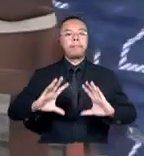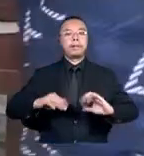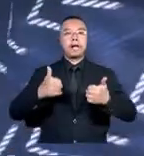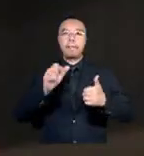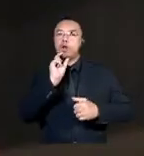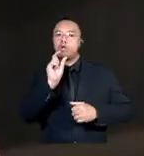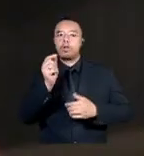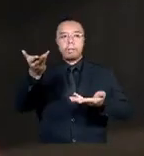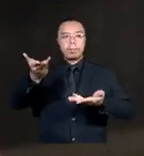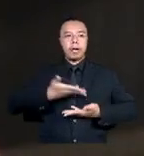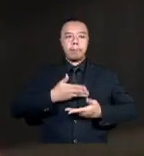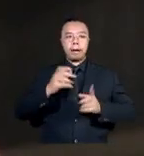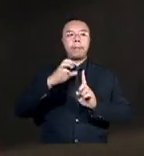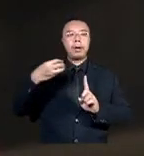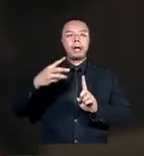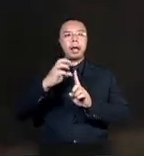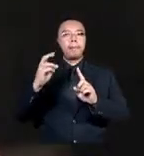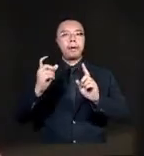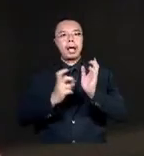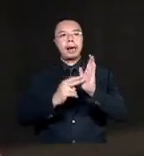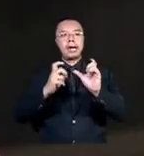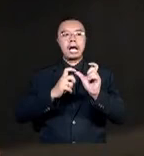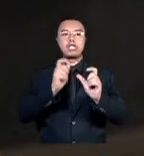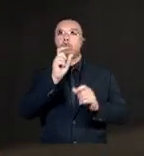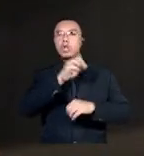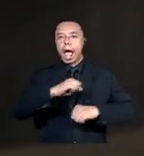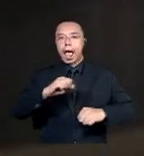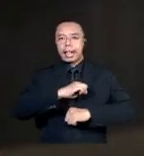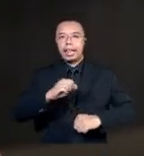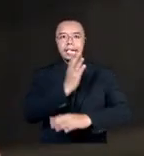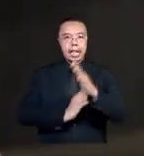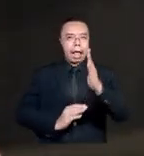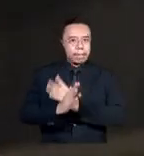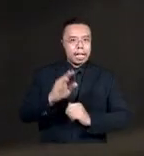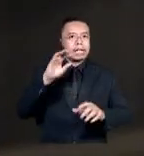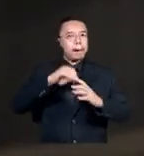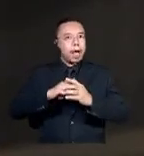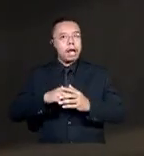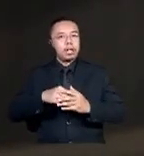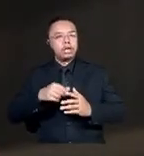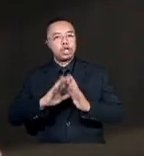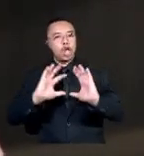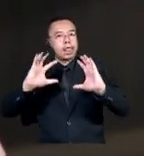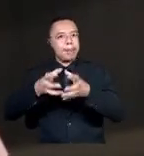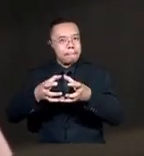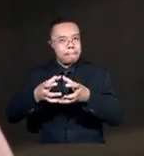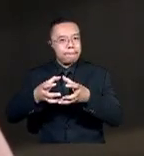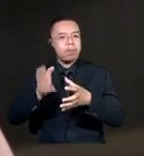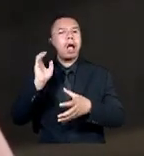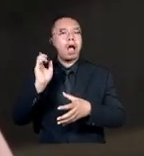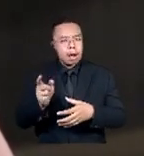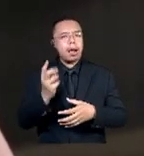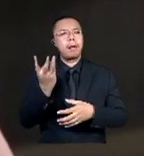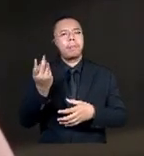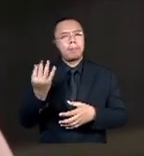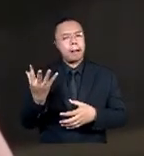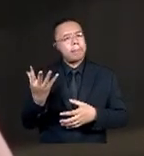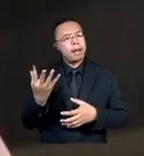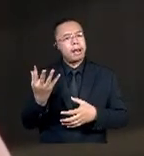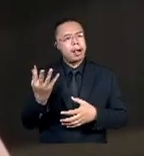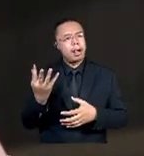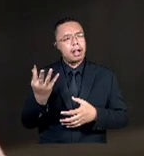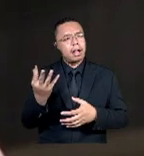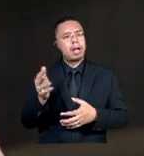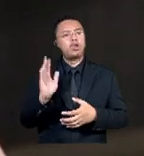Persiapan untuk menyambut Peparnas terutama untuk atlet-atletnya juga official memang ada beberapa